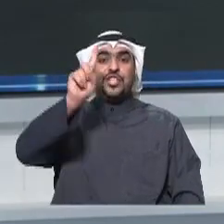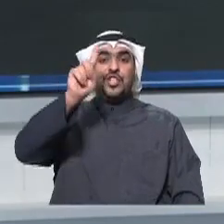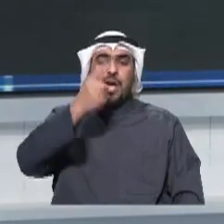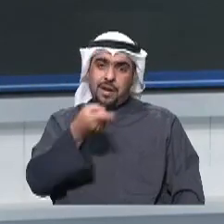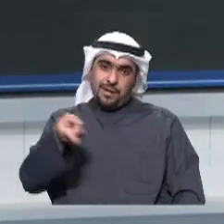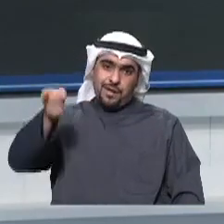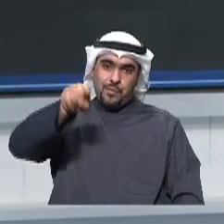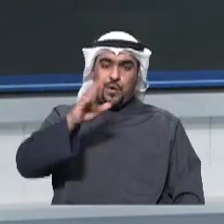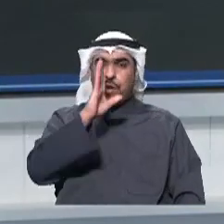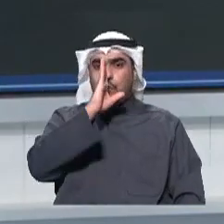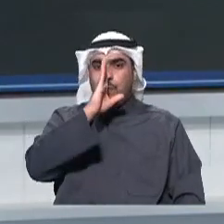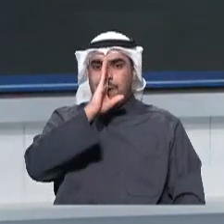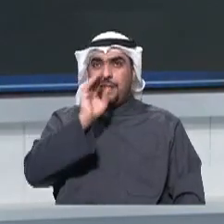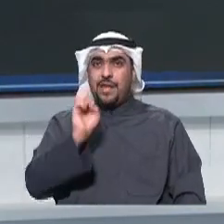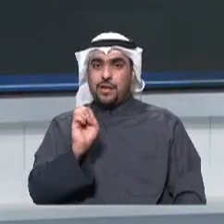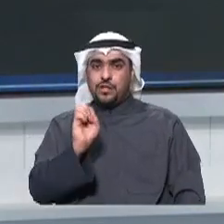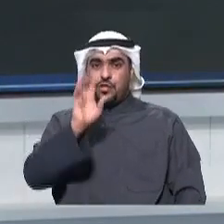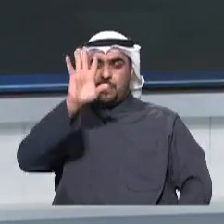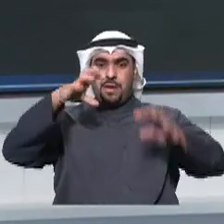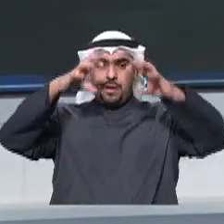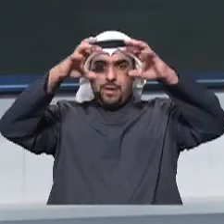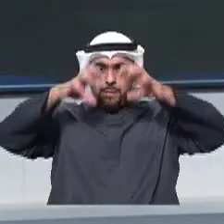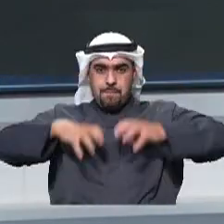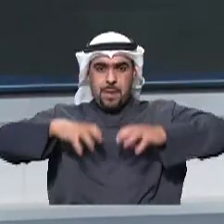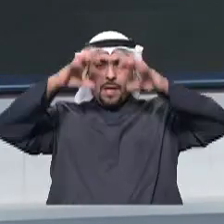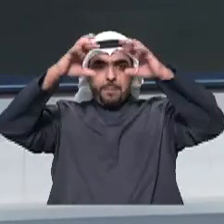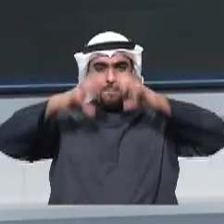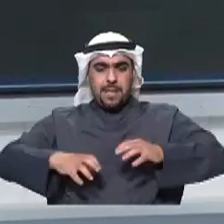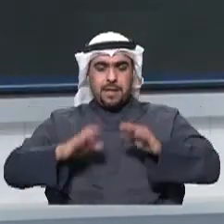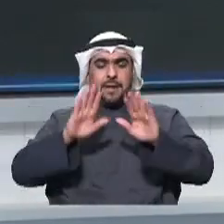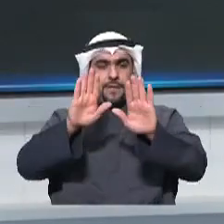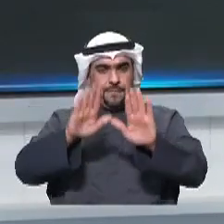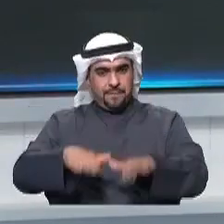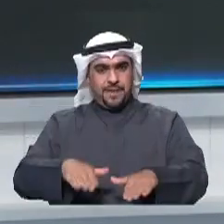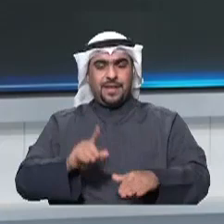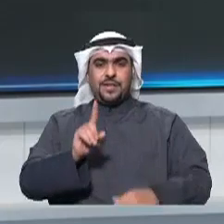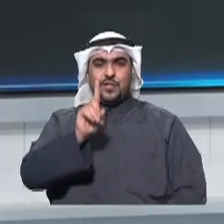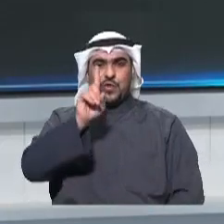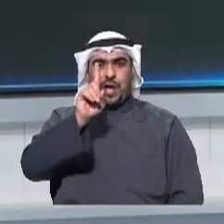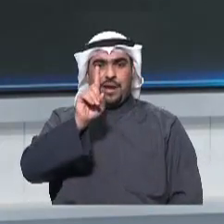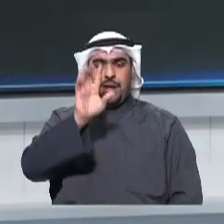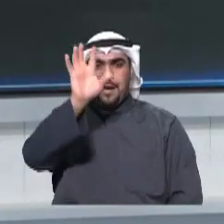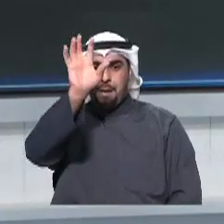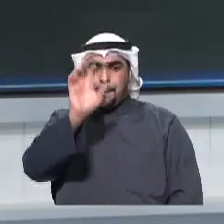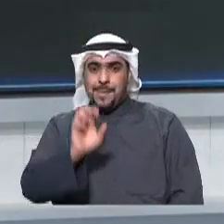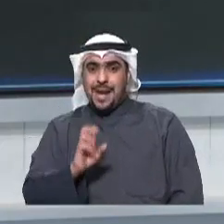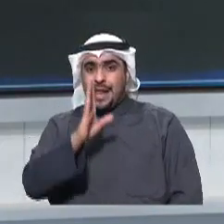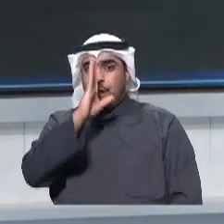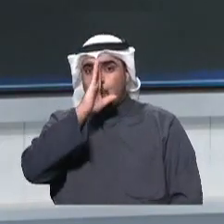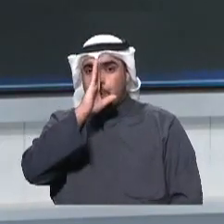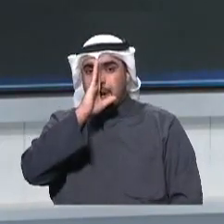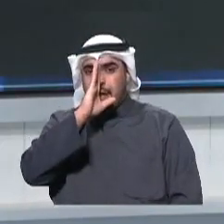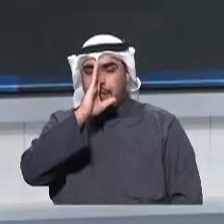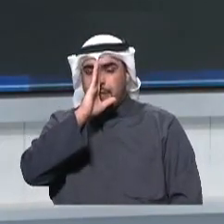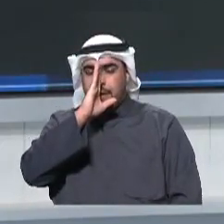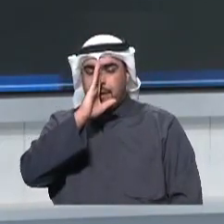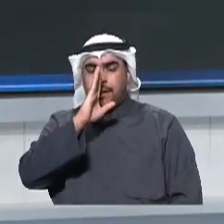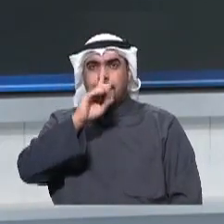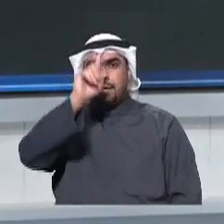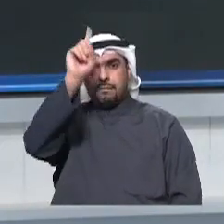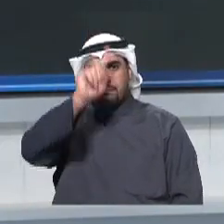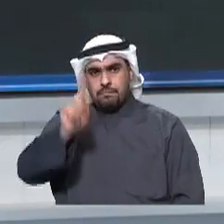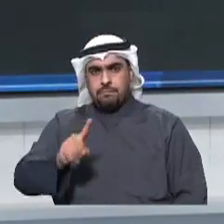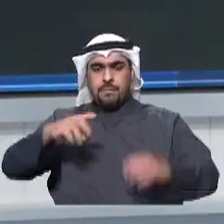تستمر معانا حتى منتصف نهار الغد، متوقع أنها تكون رعدية إن شاء الله مع دخول ساعات